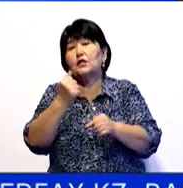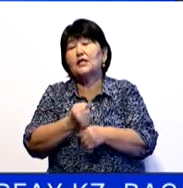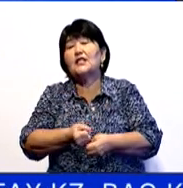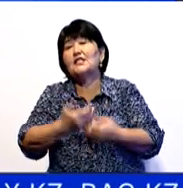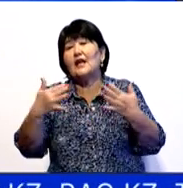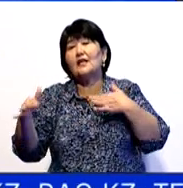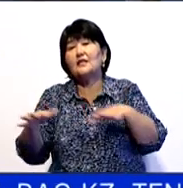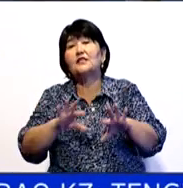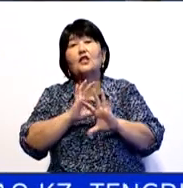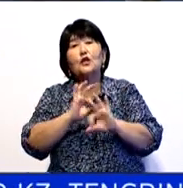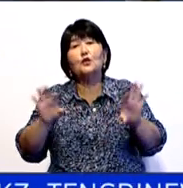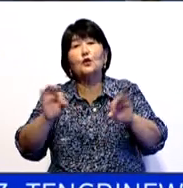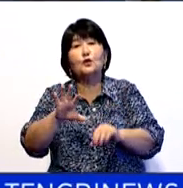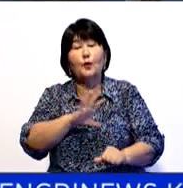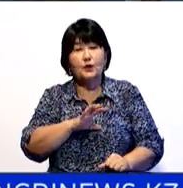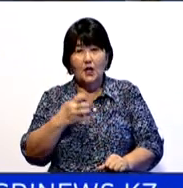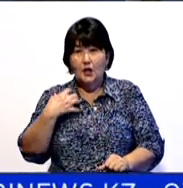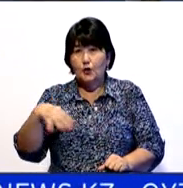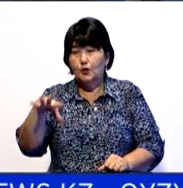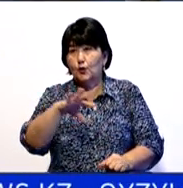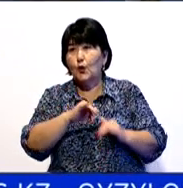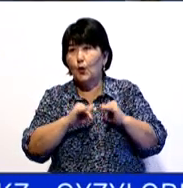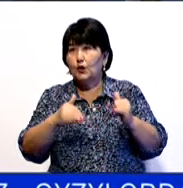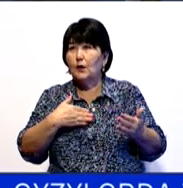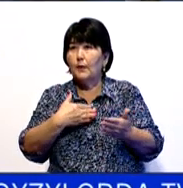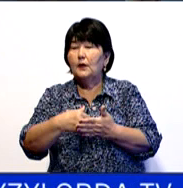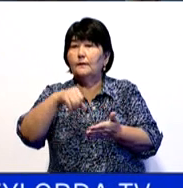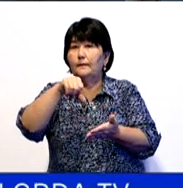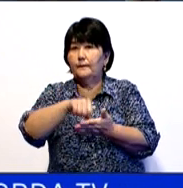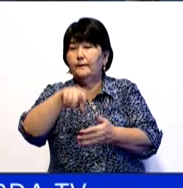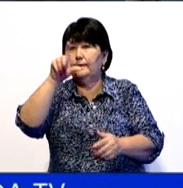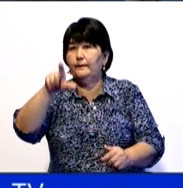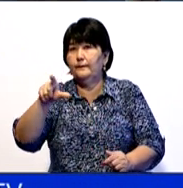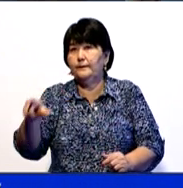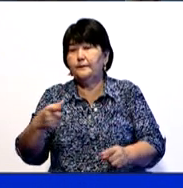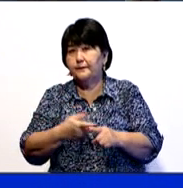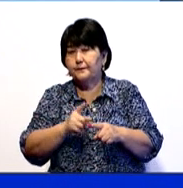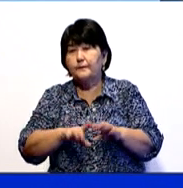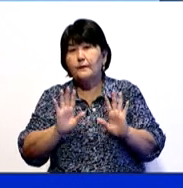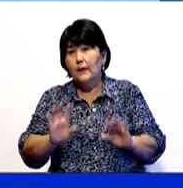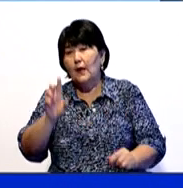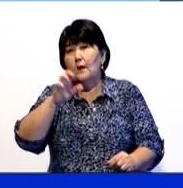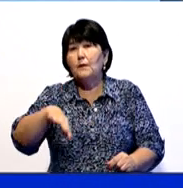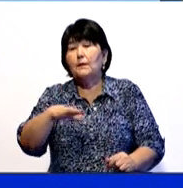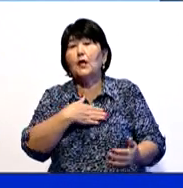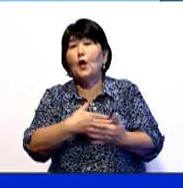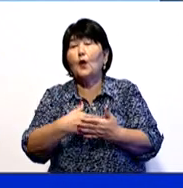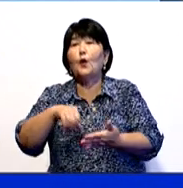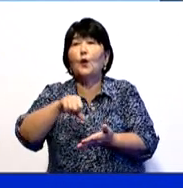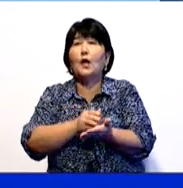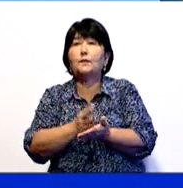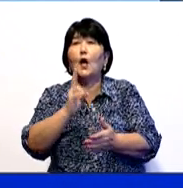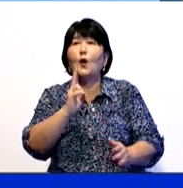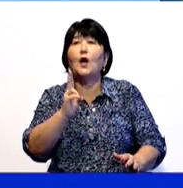сөз болды. Сыр өңірінің дамуына сүбелі үлес қосқан азаматтар көп-ақ. Бірақ мемлекет және қоғам қайраткері